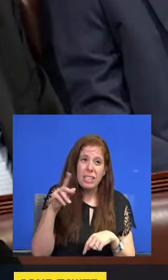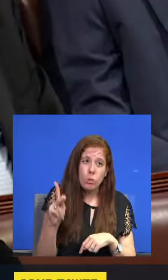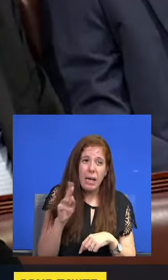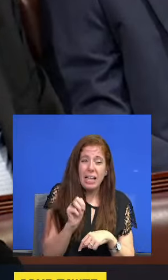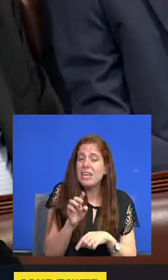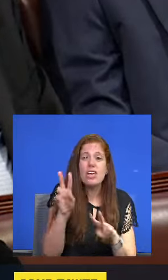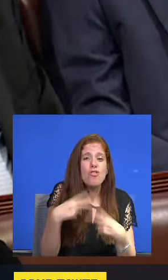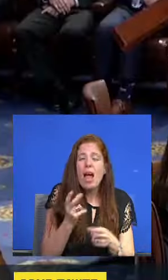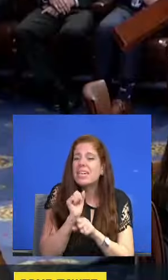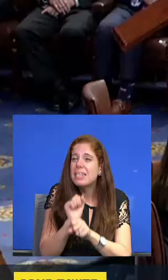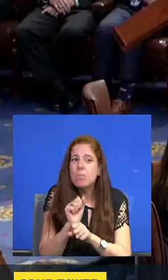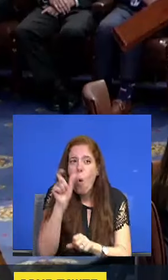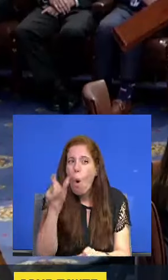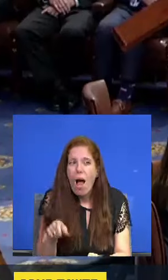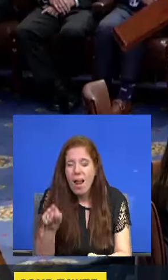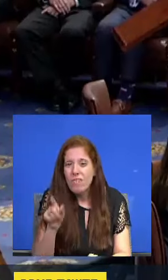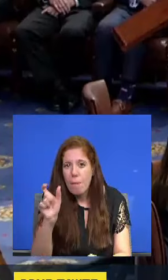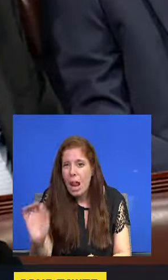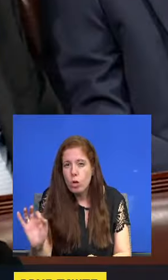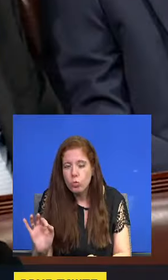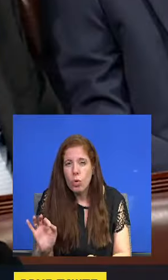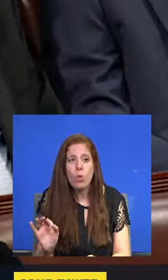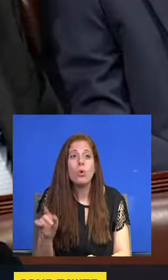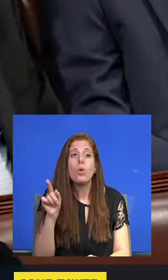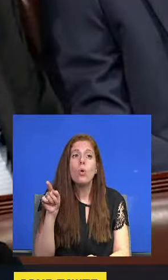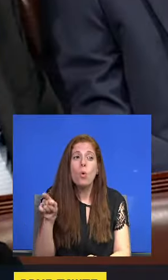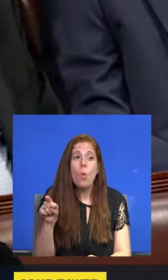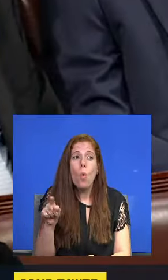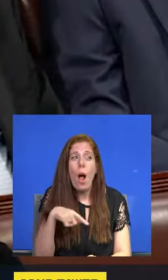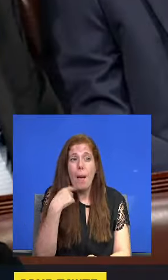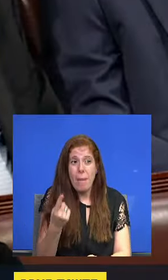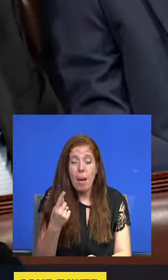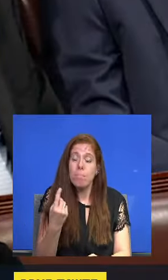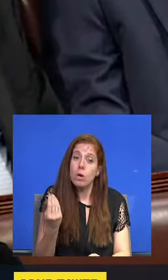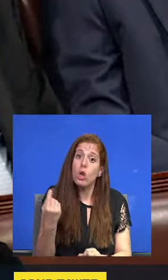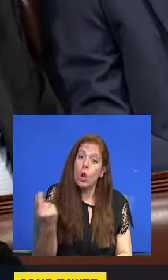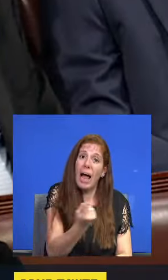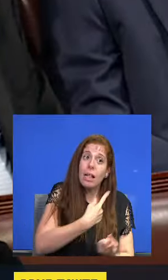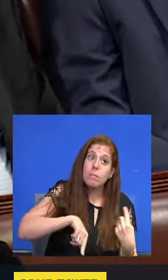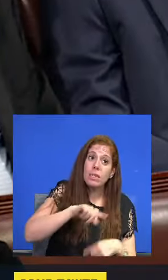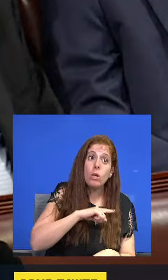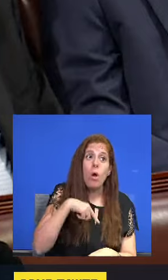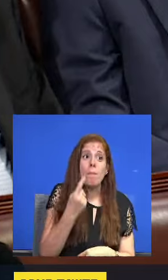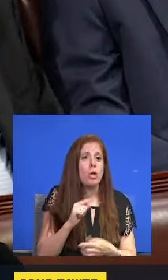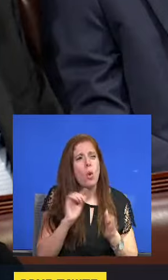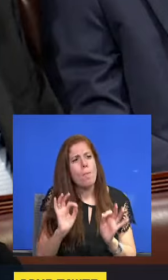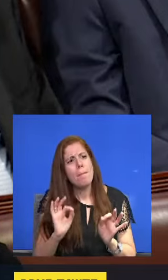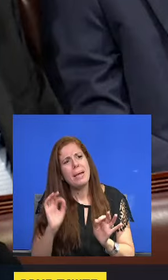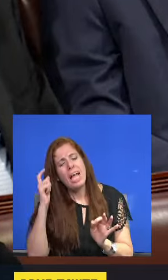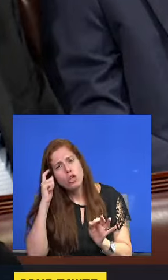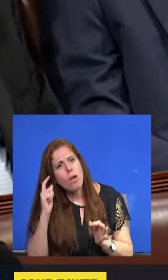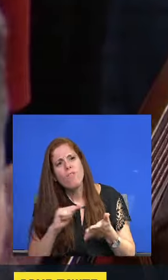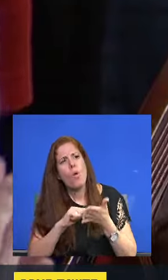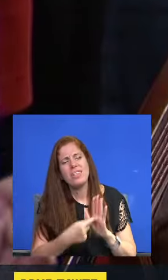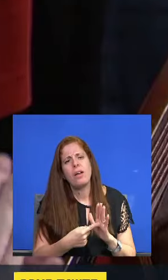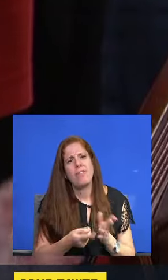cannot trust with their word. Kevin McCarthy said something to all of us at one point or another that he didn't really mean and never intended